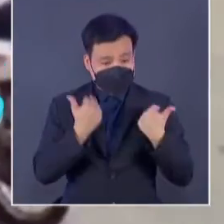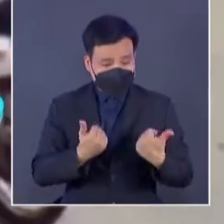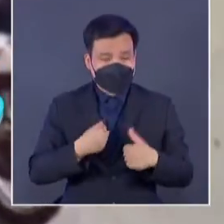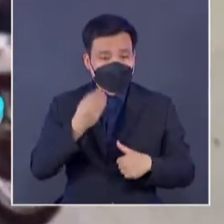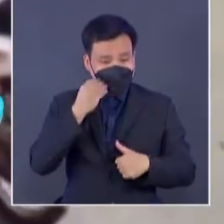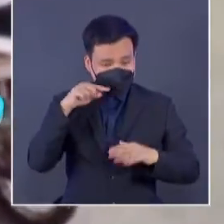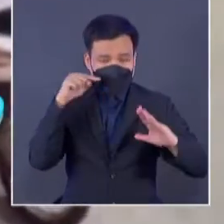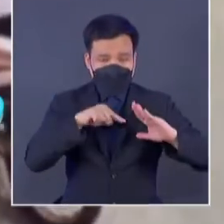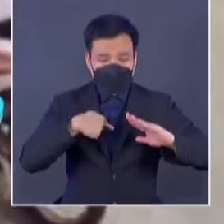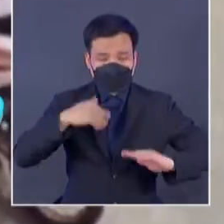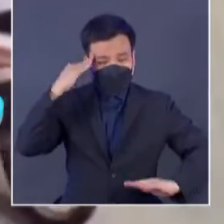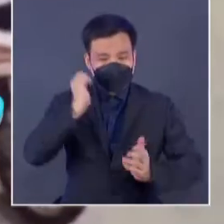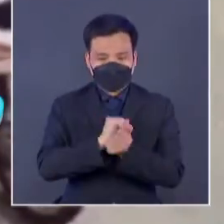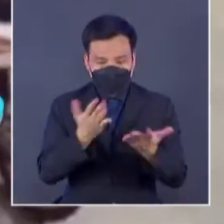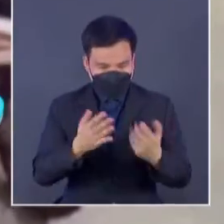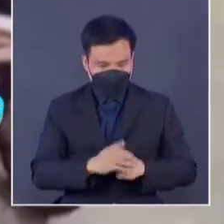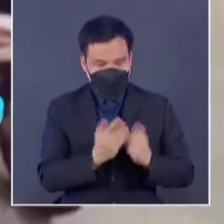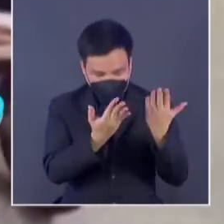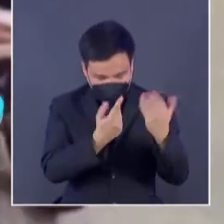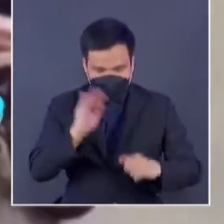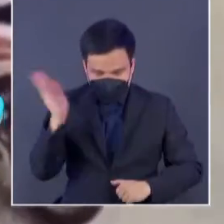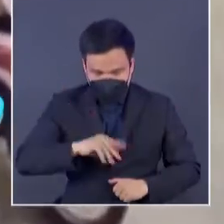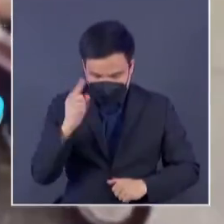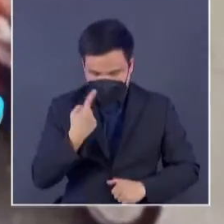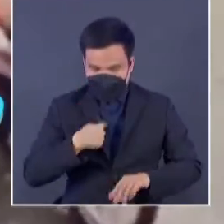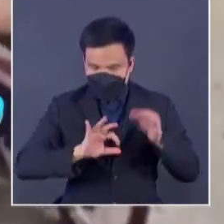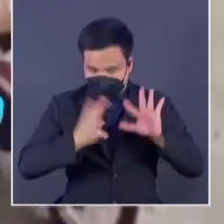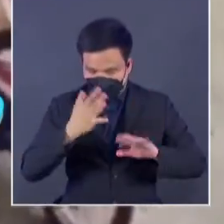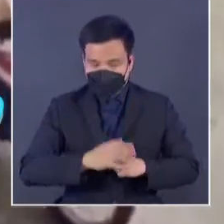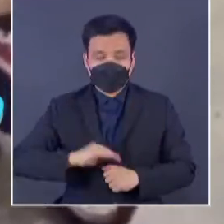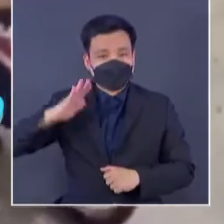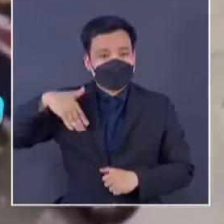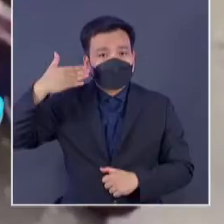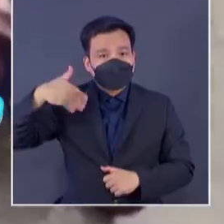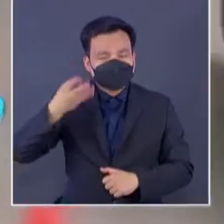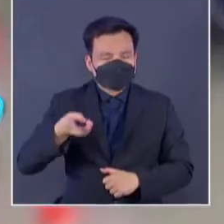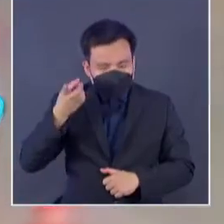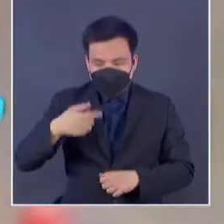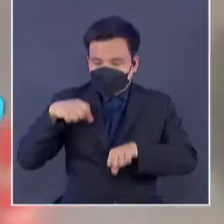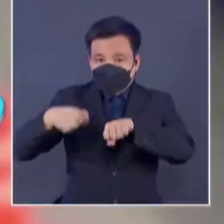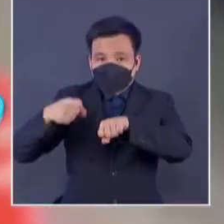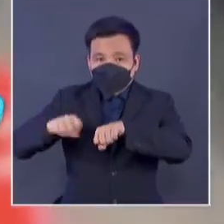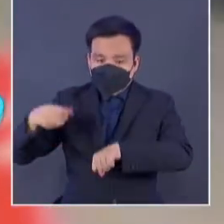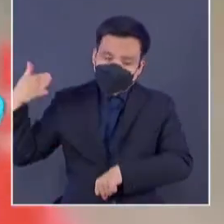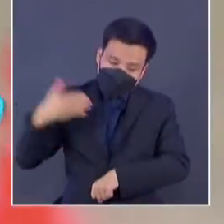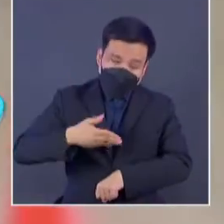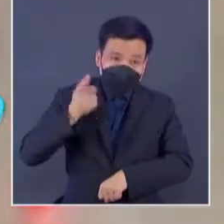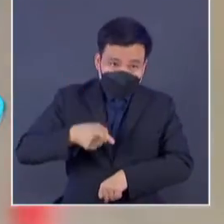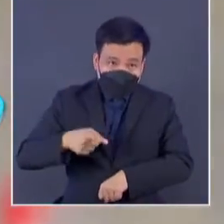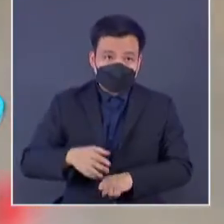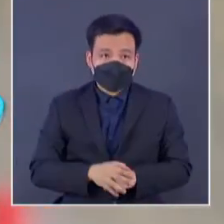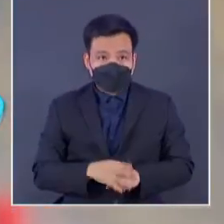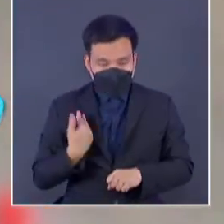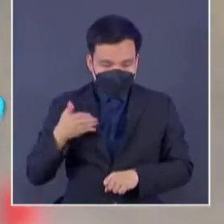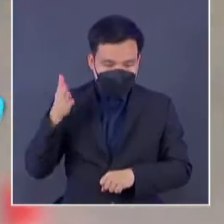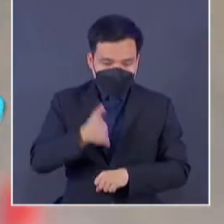าก็ขู่บอกว่าเดี๋ยวจะกลับมาเผาบ้านสักพักใหญ่ครับชายคนนี้ก็ขี่รถจักรยานยนต์กลับมาจริงๆแล้วมาจ